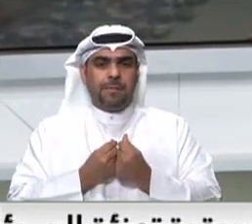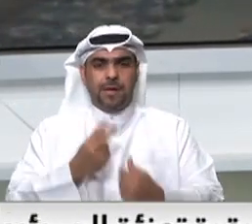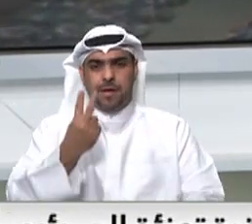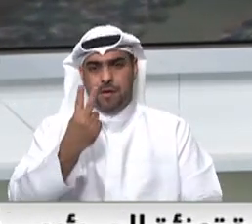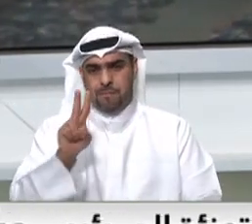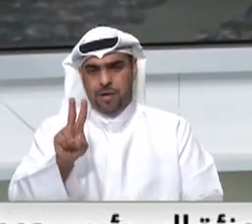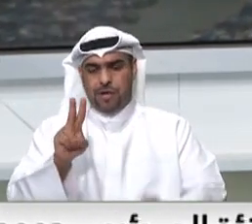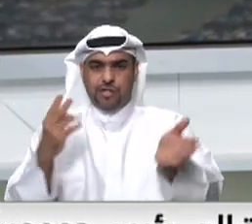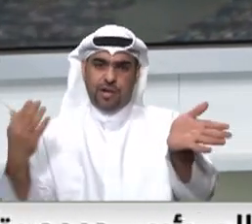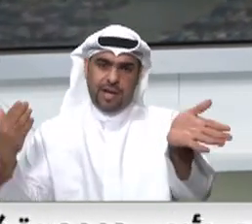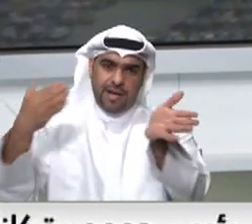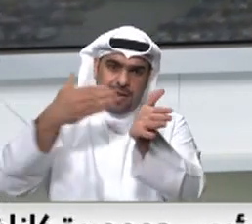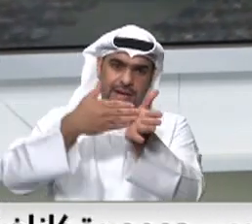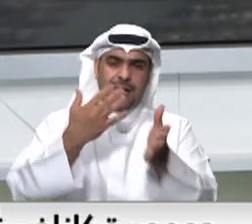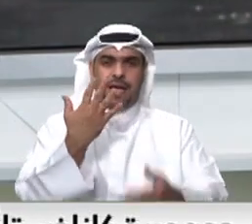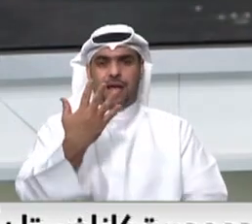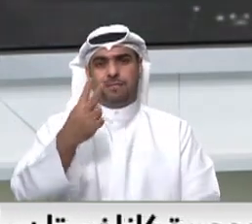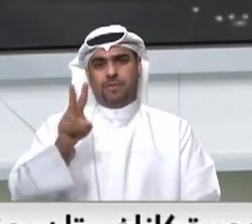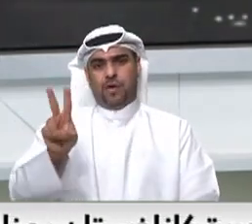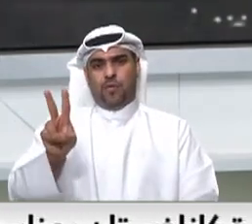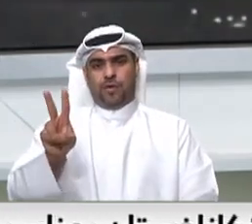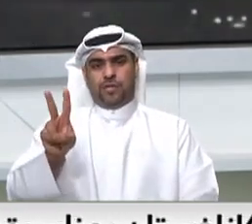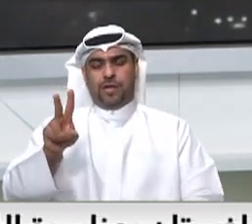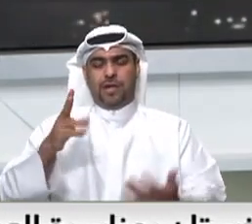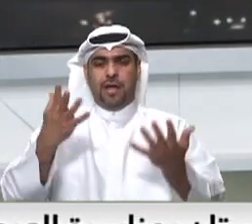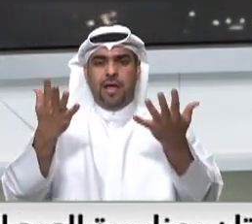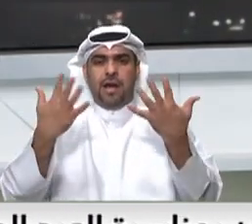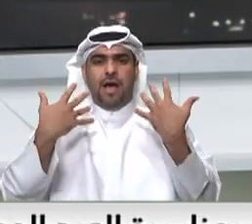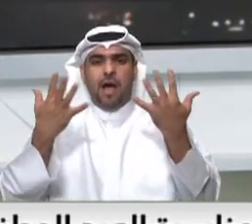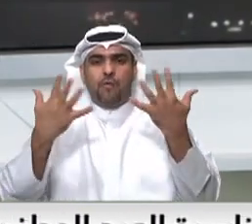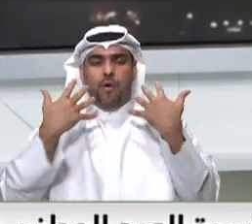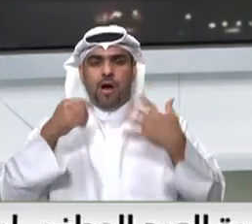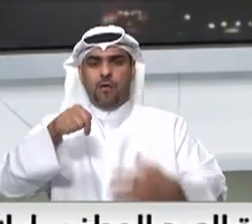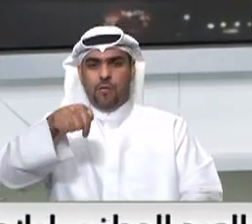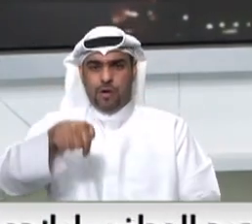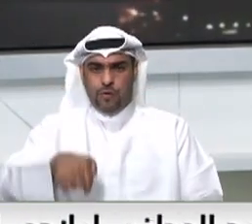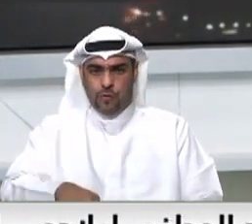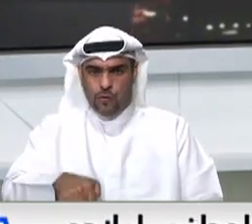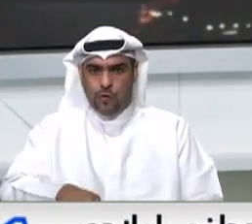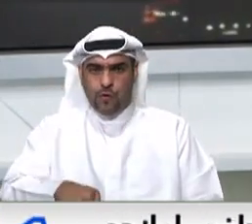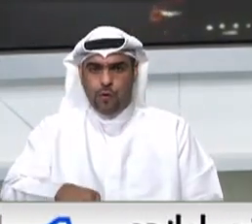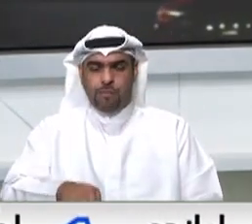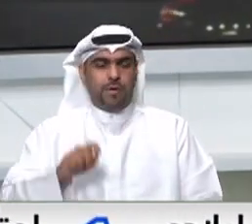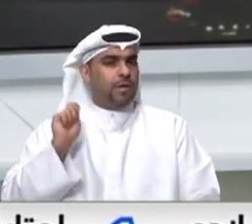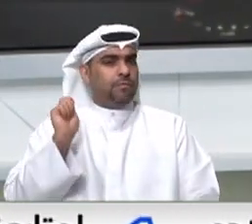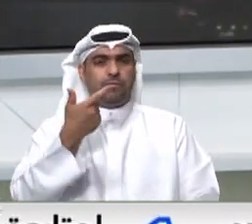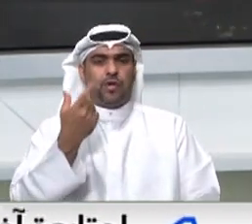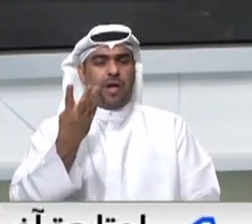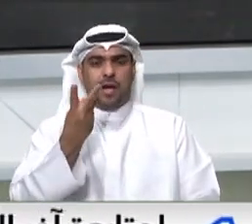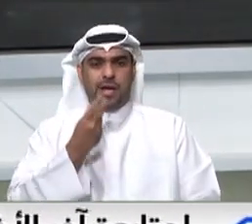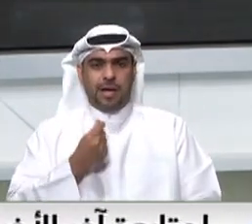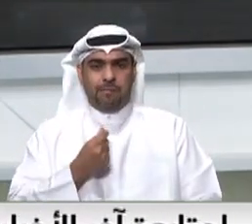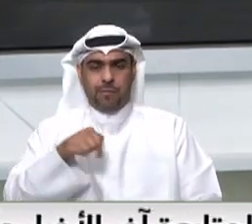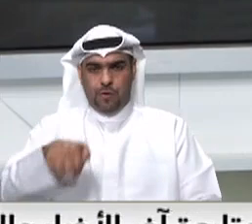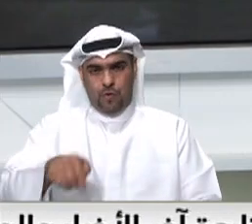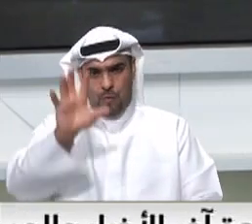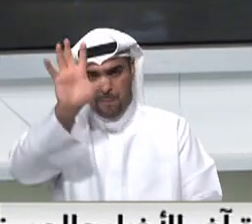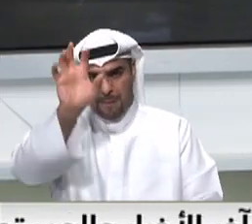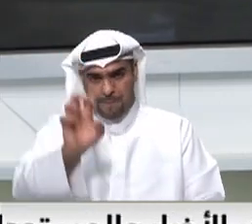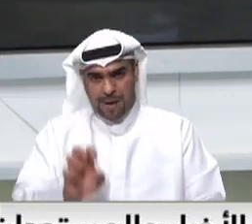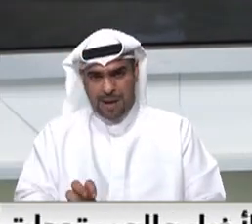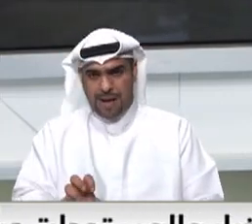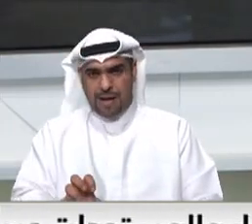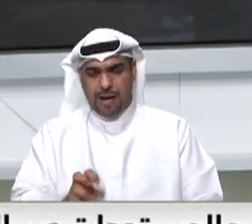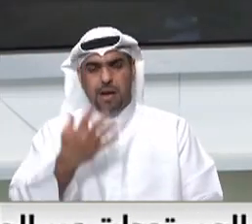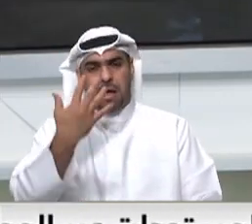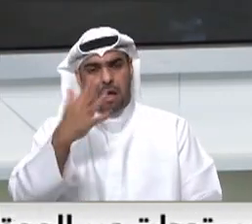20 الى ال 25 درجه مئويه مع رياح شماليه شرقيه نشطه على فترات قد تصل سرعه الرياح حتى نهايه هذا اليوم الى اكثر